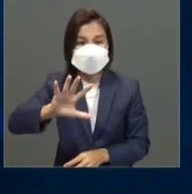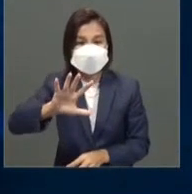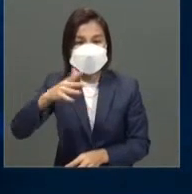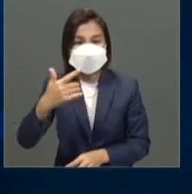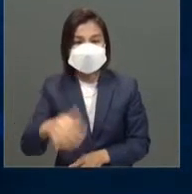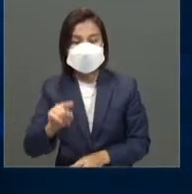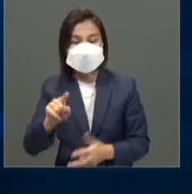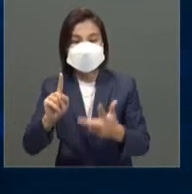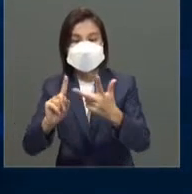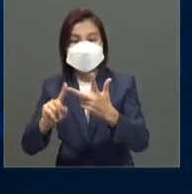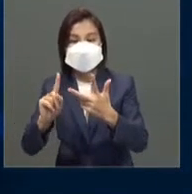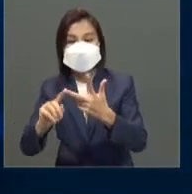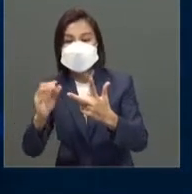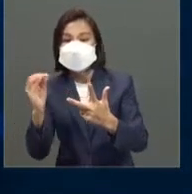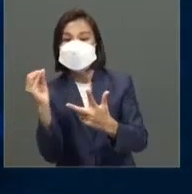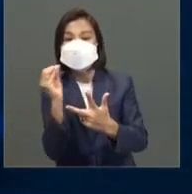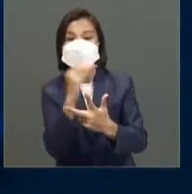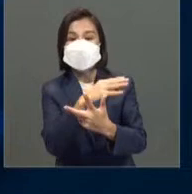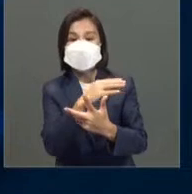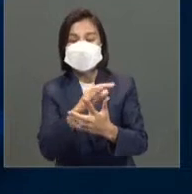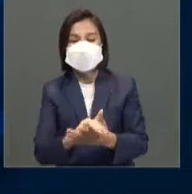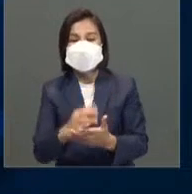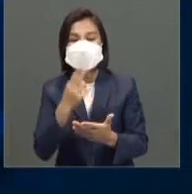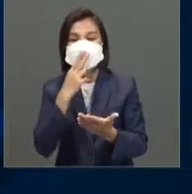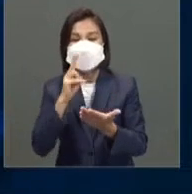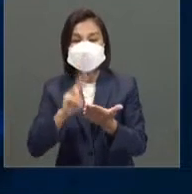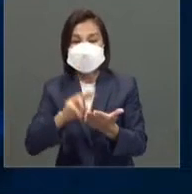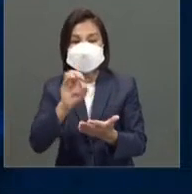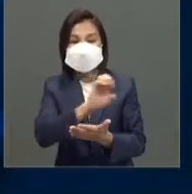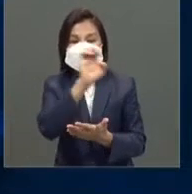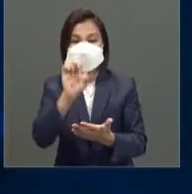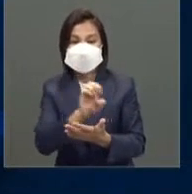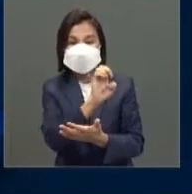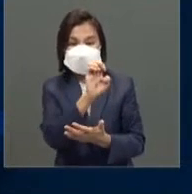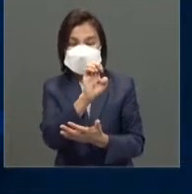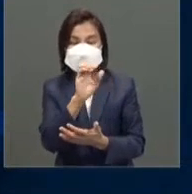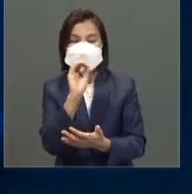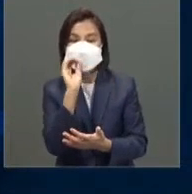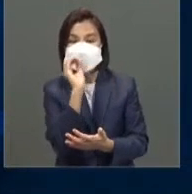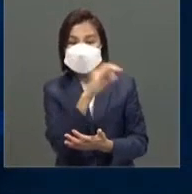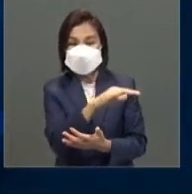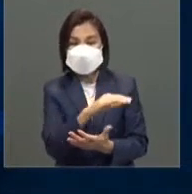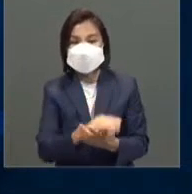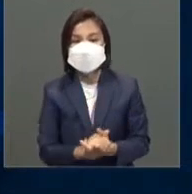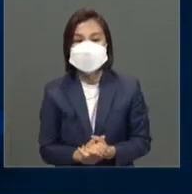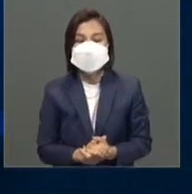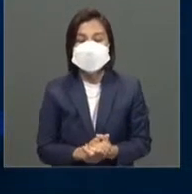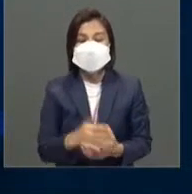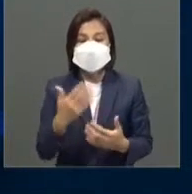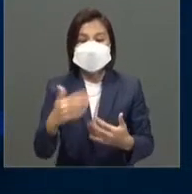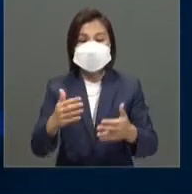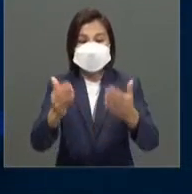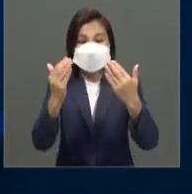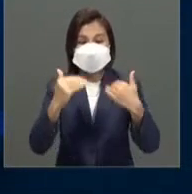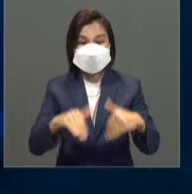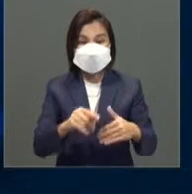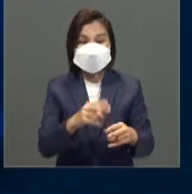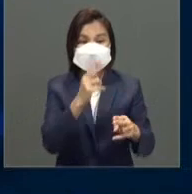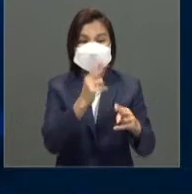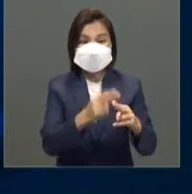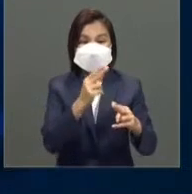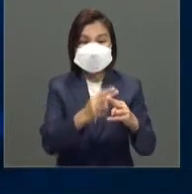ผลกลับไปที่ไปรษณีย์อิเล็กทรอนิกส์หรืออีเมลของผู้ยื่นขอนะครับแล้วก็มีการส่งต่อราย